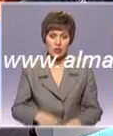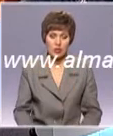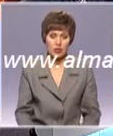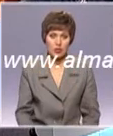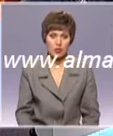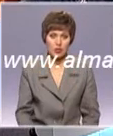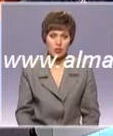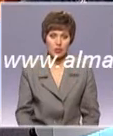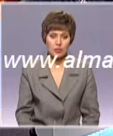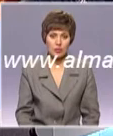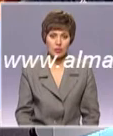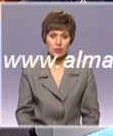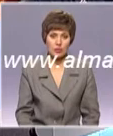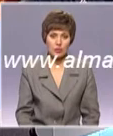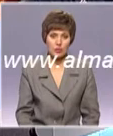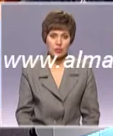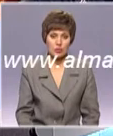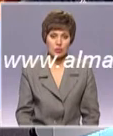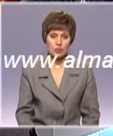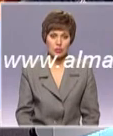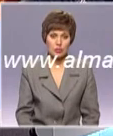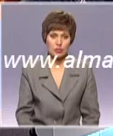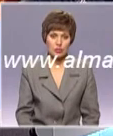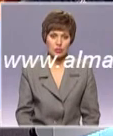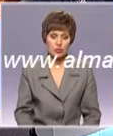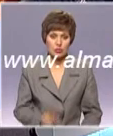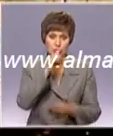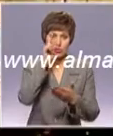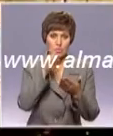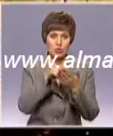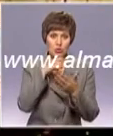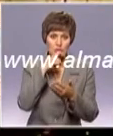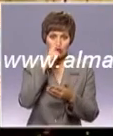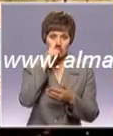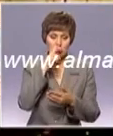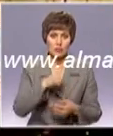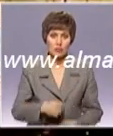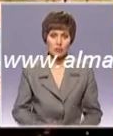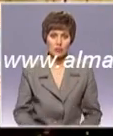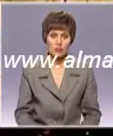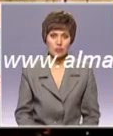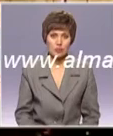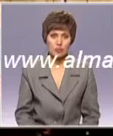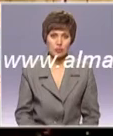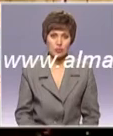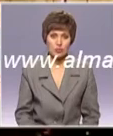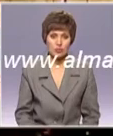Кезекте тұрмын. Сұрағыңызды, иә, кезекте тұрсыз ба, бір қайталасаңыз, өткені түсініксіз, дұрыс естілмеді бізге.